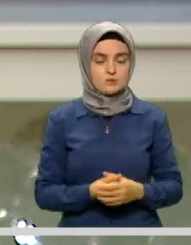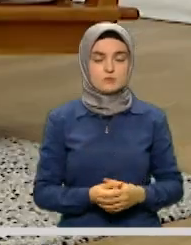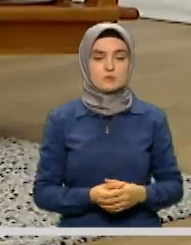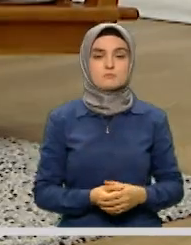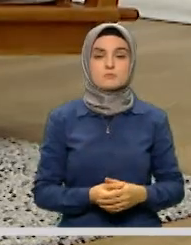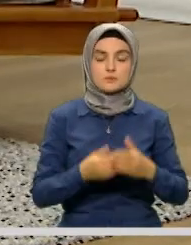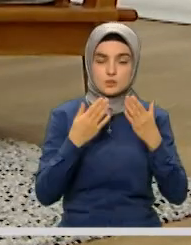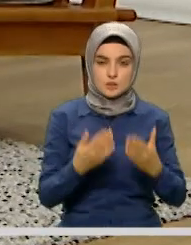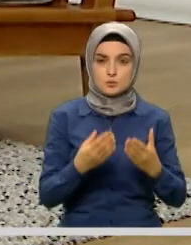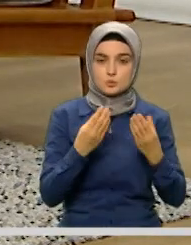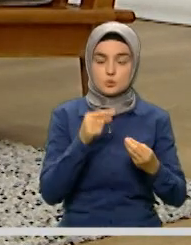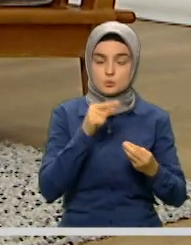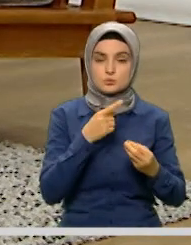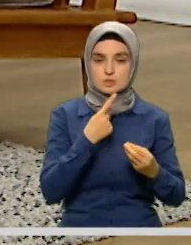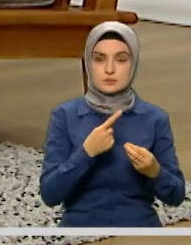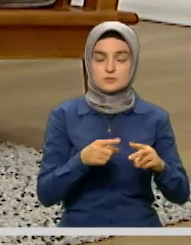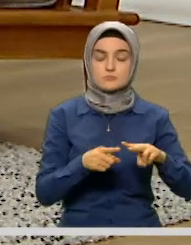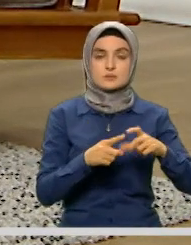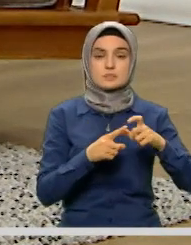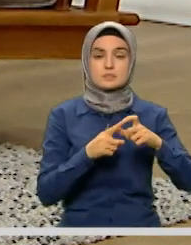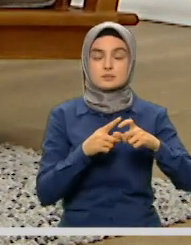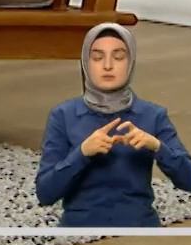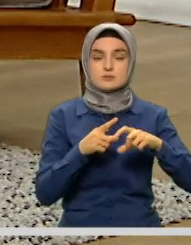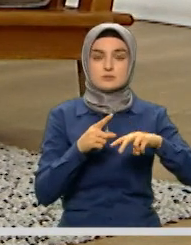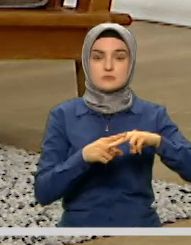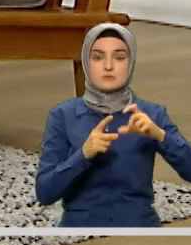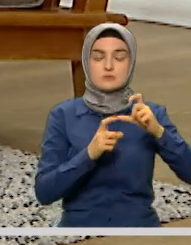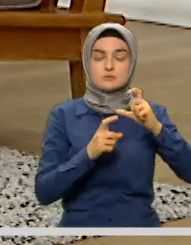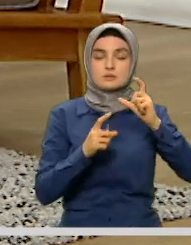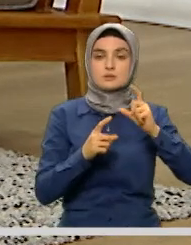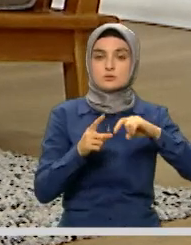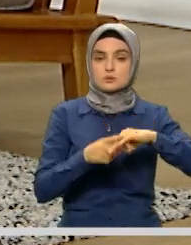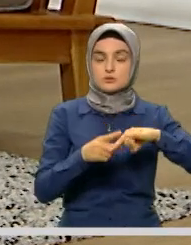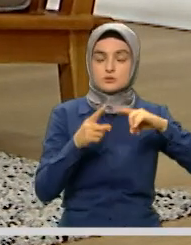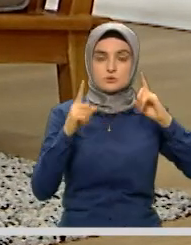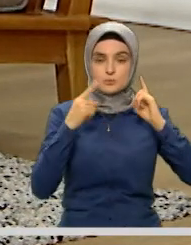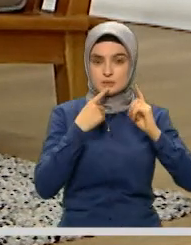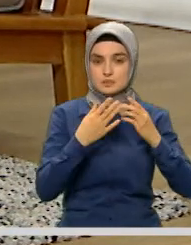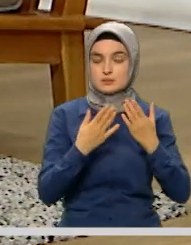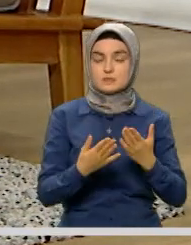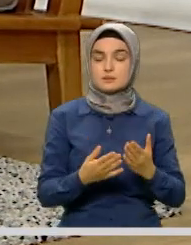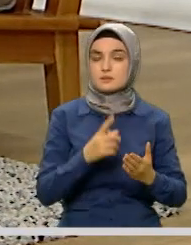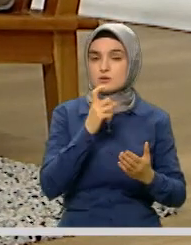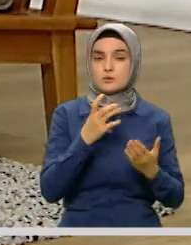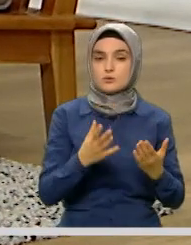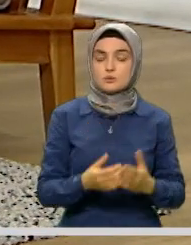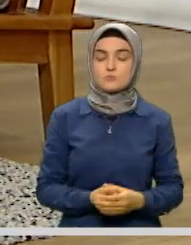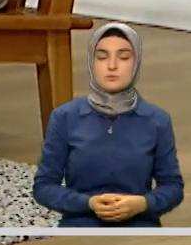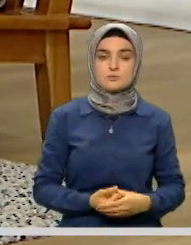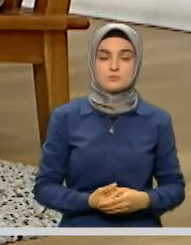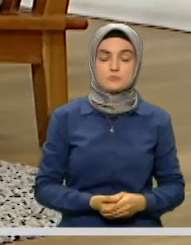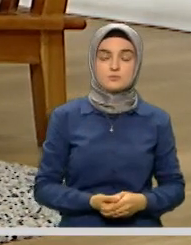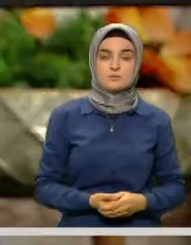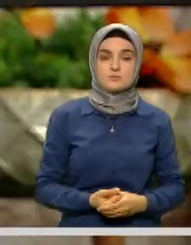deriz. Ne manaya geliyor tam olarak? Samimi bir tövbeyi mi kastediyoruz nasuh tövbesi derken? Ve nasıl olacak, devamlılığında